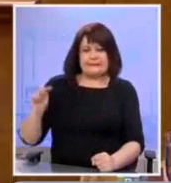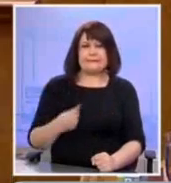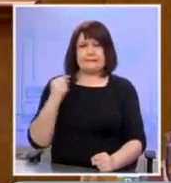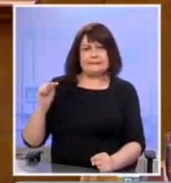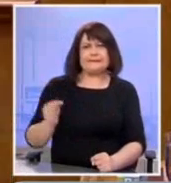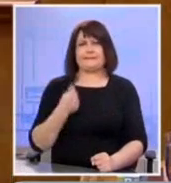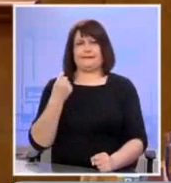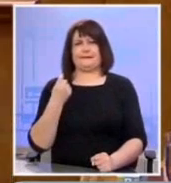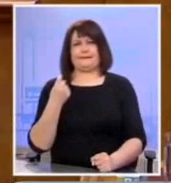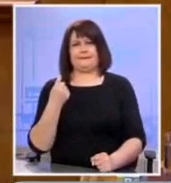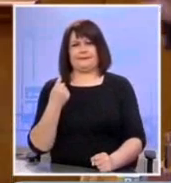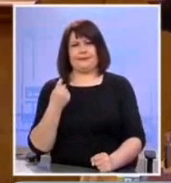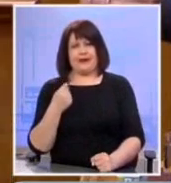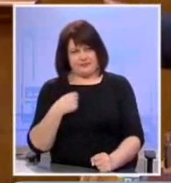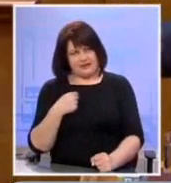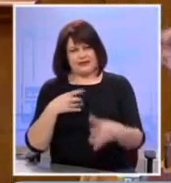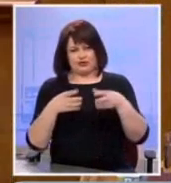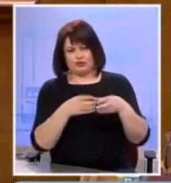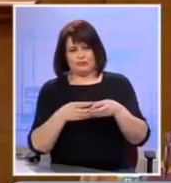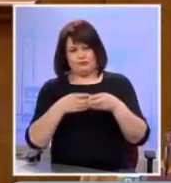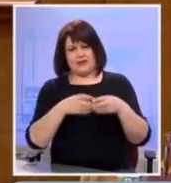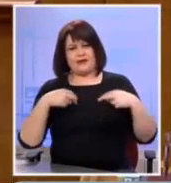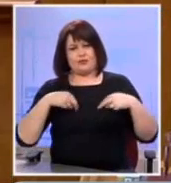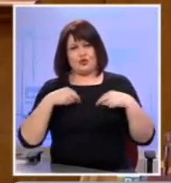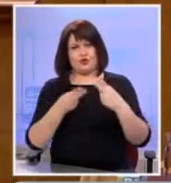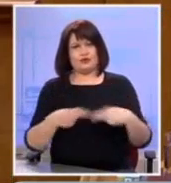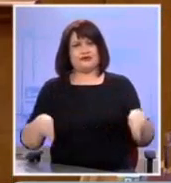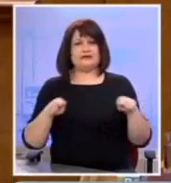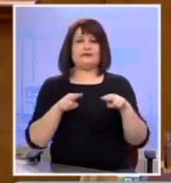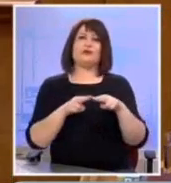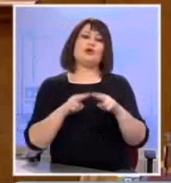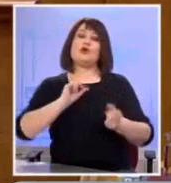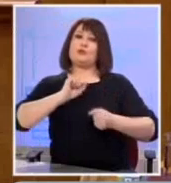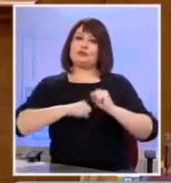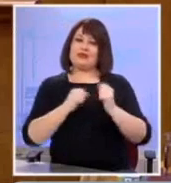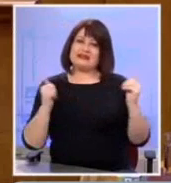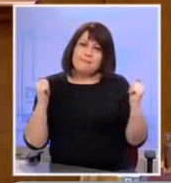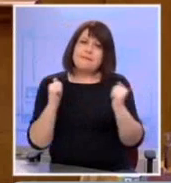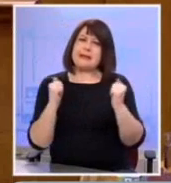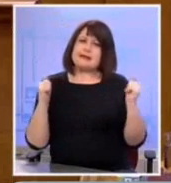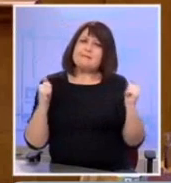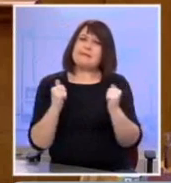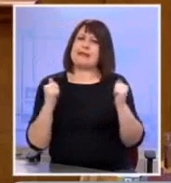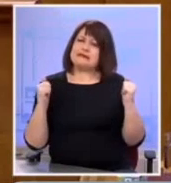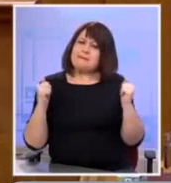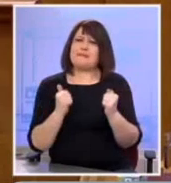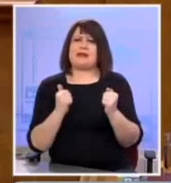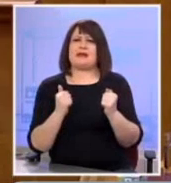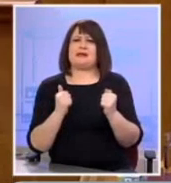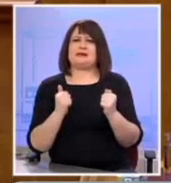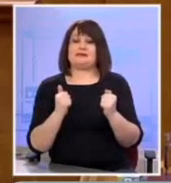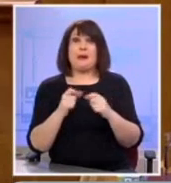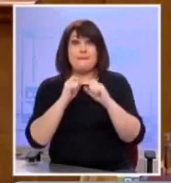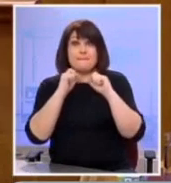η κοινοβουλευτική ομάδα, αυτό το Υπουργικό Συμβούλιο, μέσα από τη μεγάλη πίεση, μέσα από την